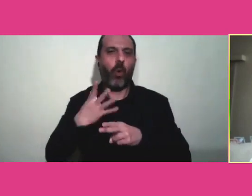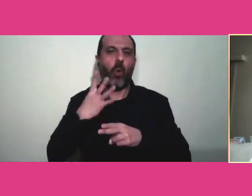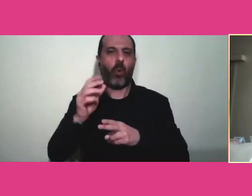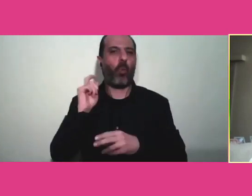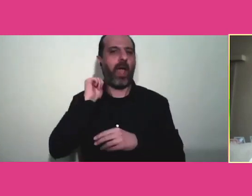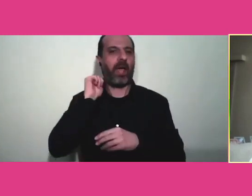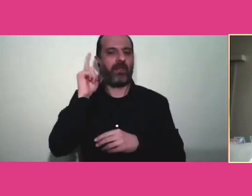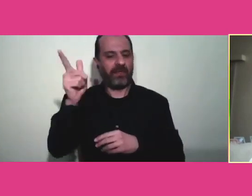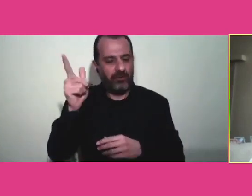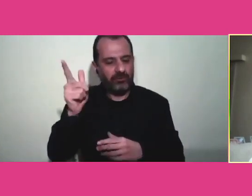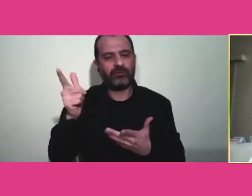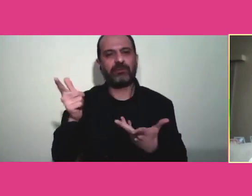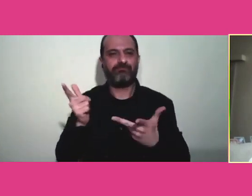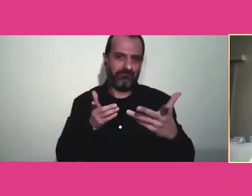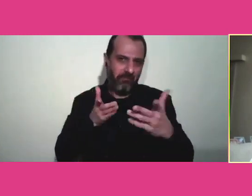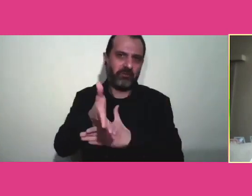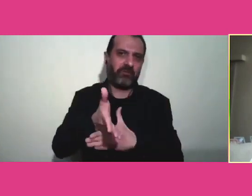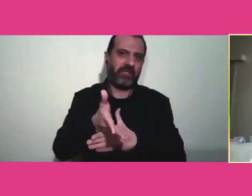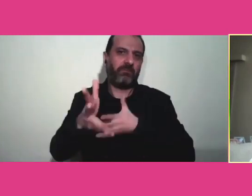είναι προσβάσιμη.